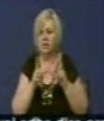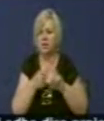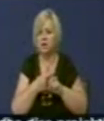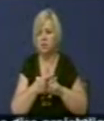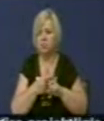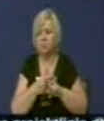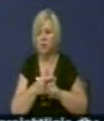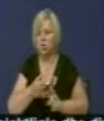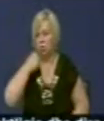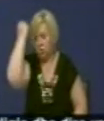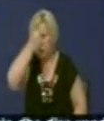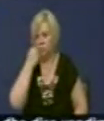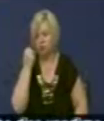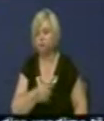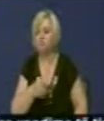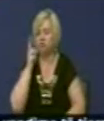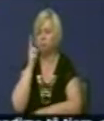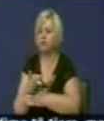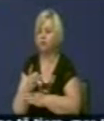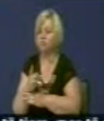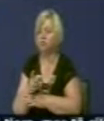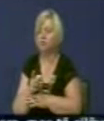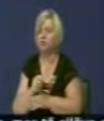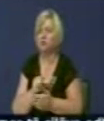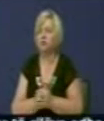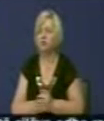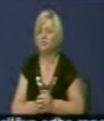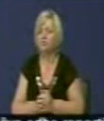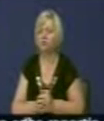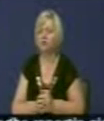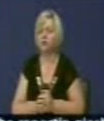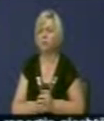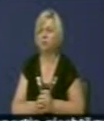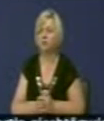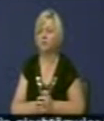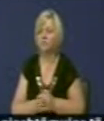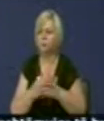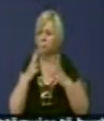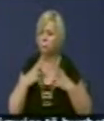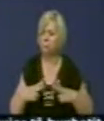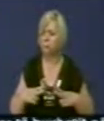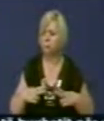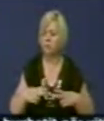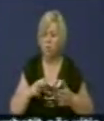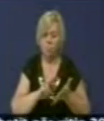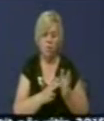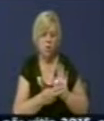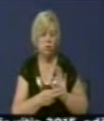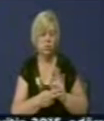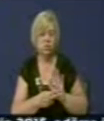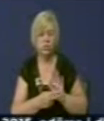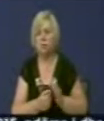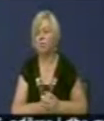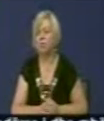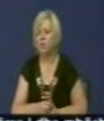në Kosovë. Pra, ata në emër të ligjit janë mbi ligjin, janë më parë sundimtar të ligjit se sa zyrtar për